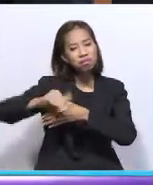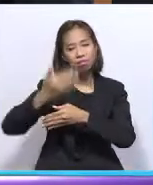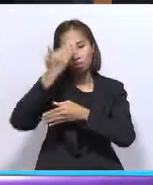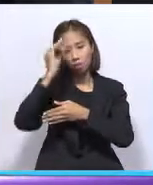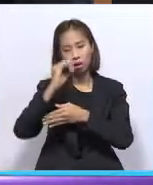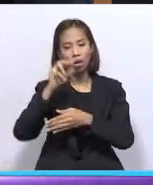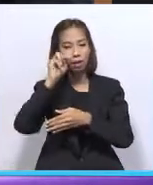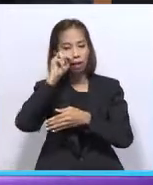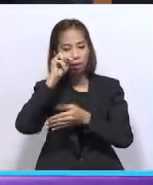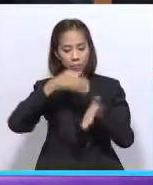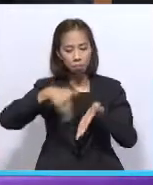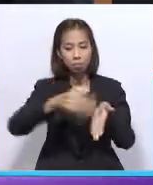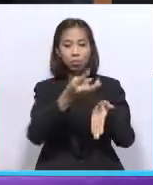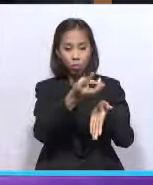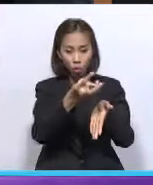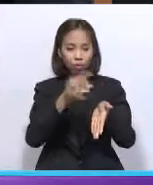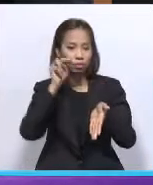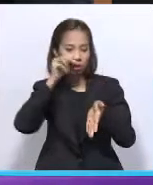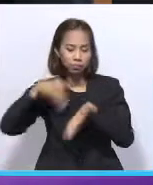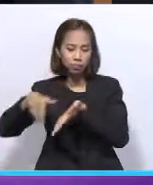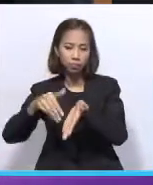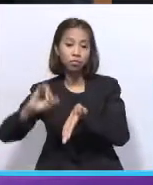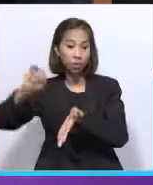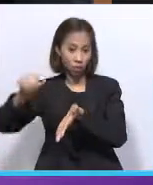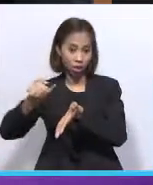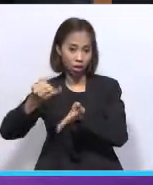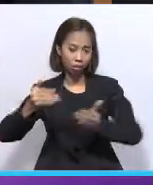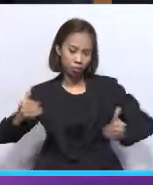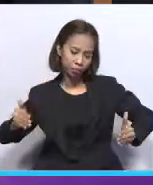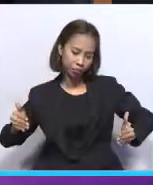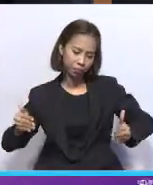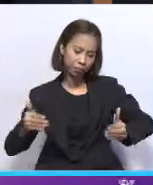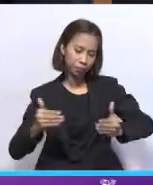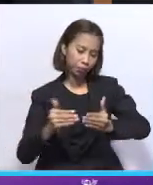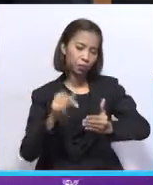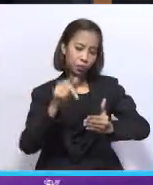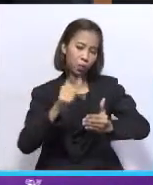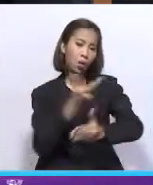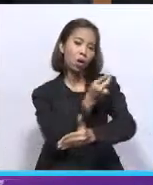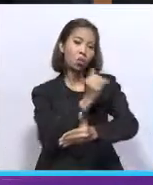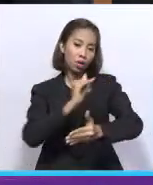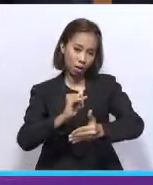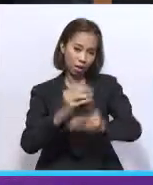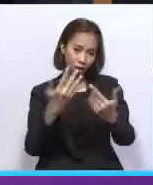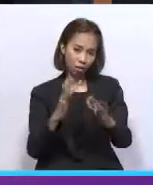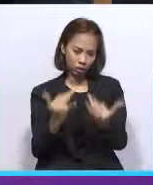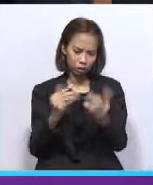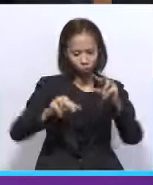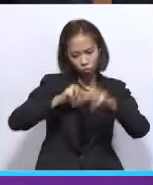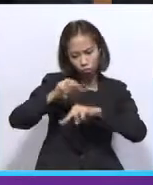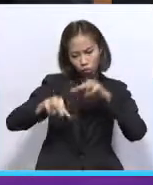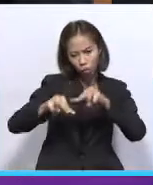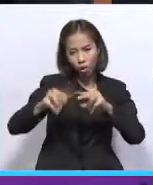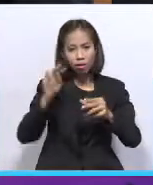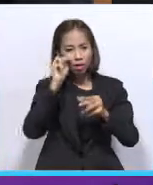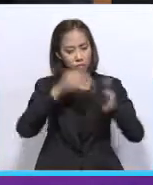แม่น้ำเจ้าพระยาเนี่ยจุดบรรจบก็คือที่บางปะอินถูกไหมครับเราตรวจเช็คคุณภาพน้ำตั้งแต่จุดบรรจบแม่น้ำน้อยกับแม่น้ำเจ้าพระย